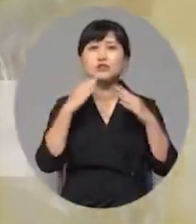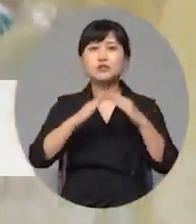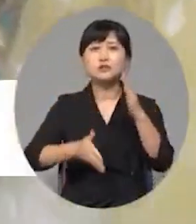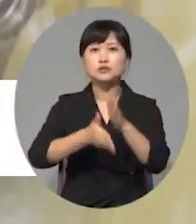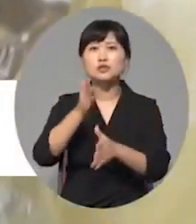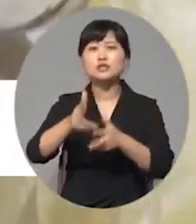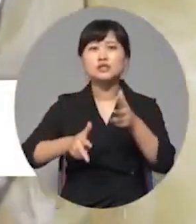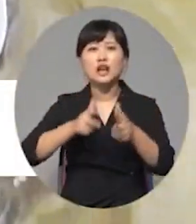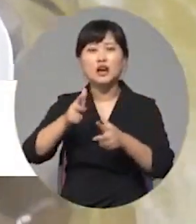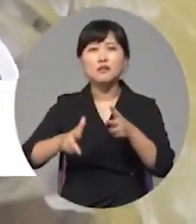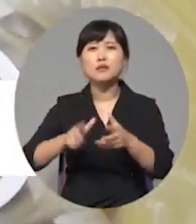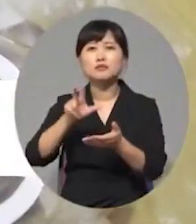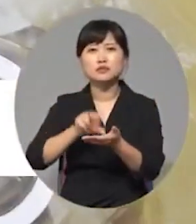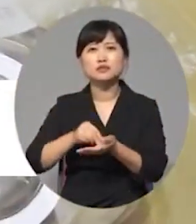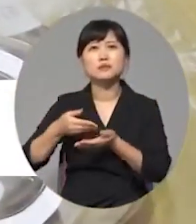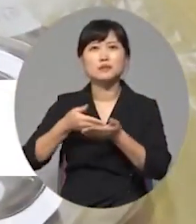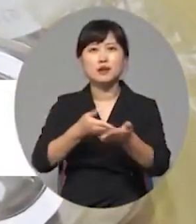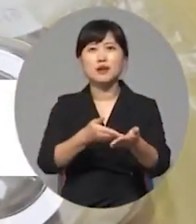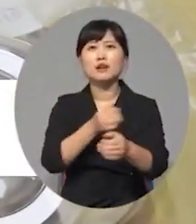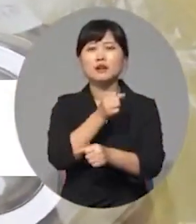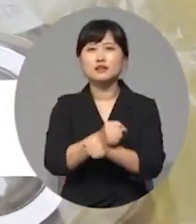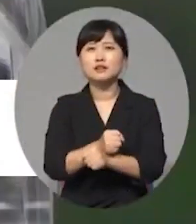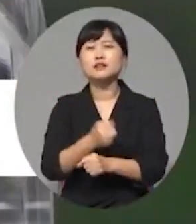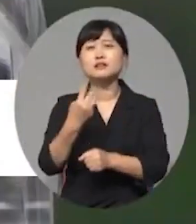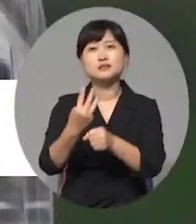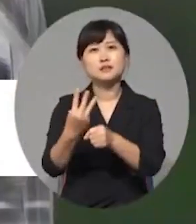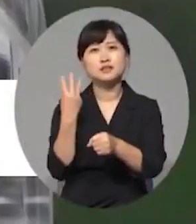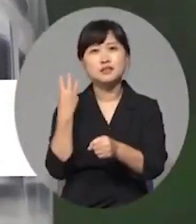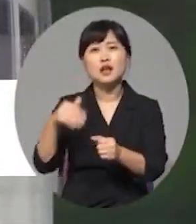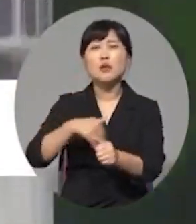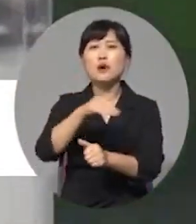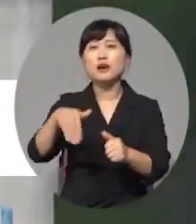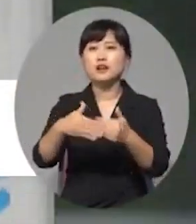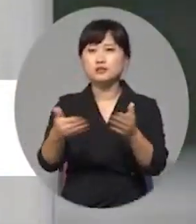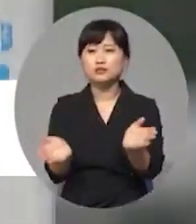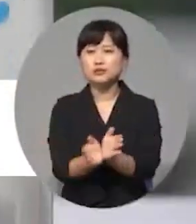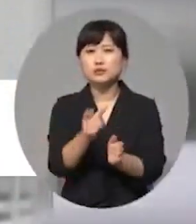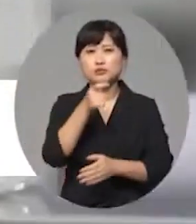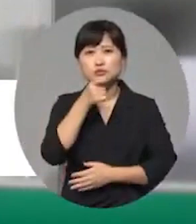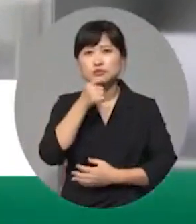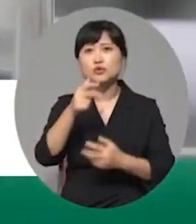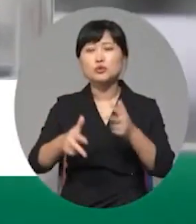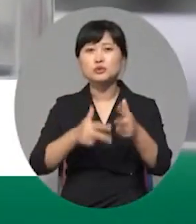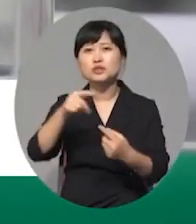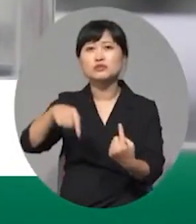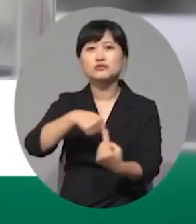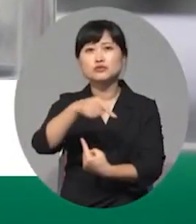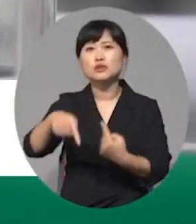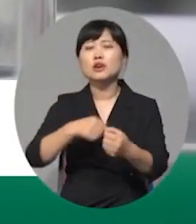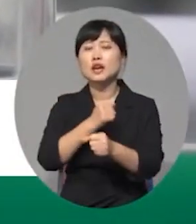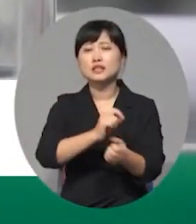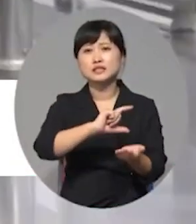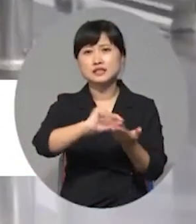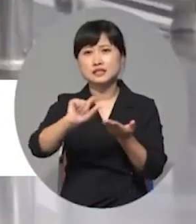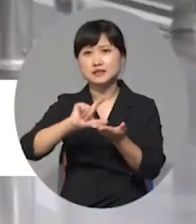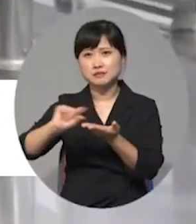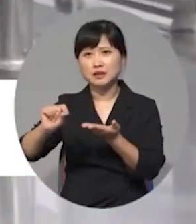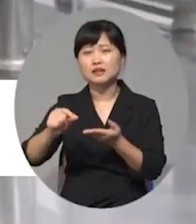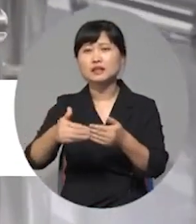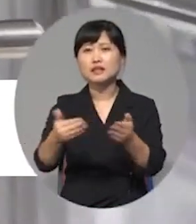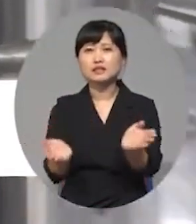사업에 제동을 걸었기 때문입니다. 3년 전 환경부는 생수공장을 운영하는 전국의